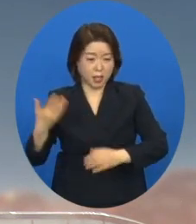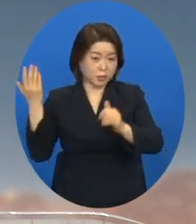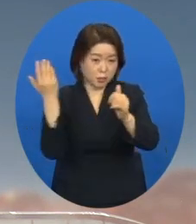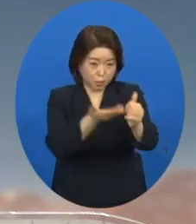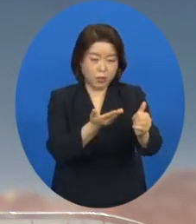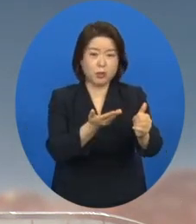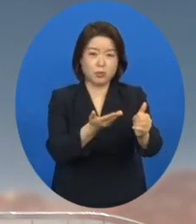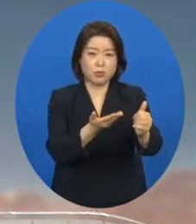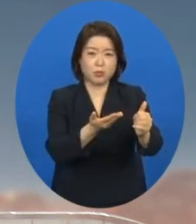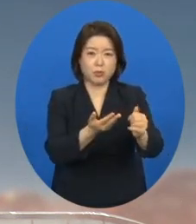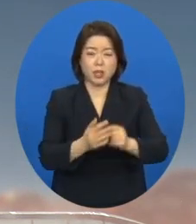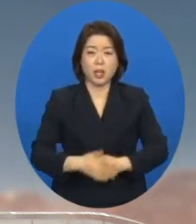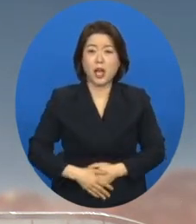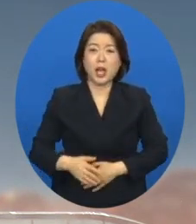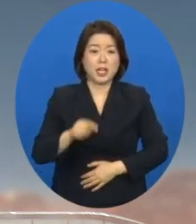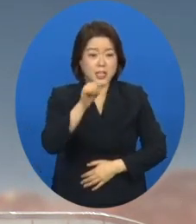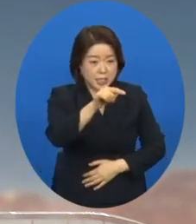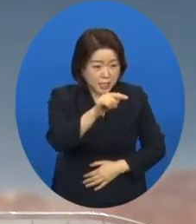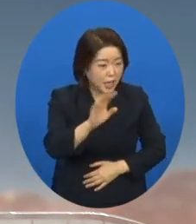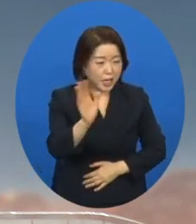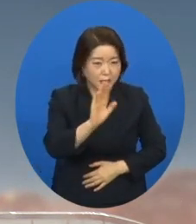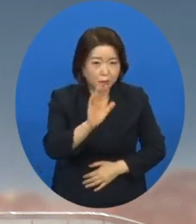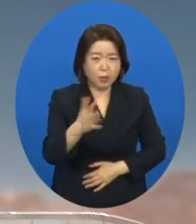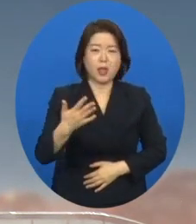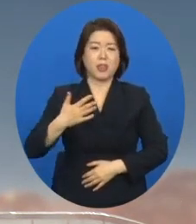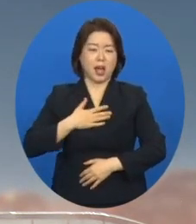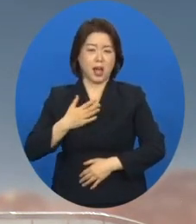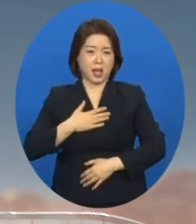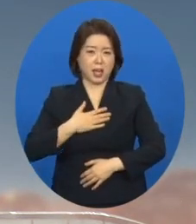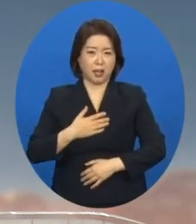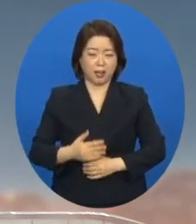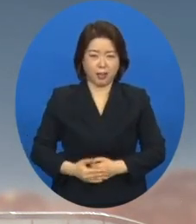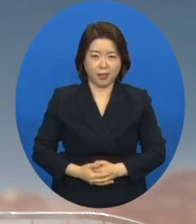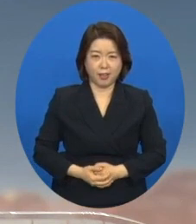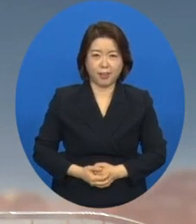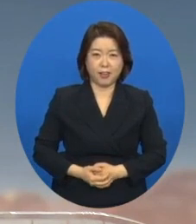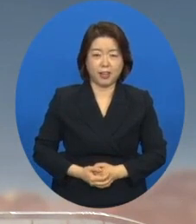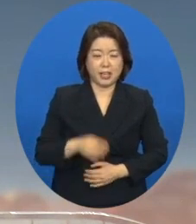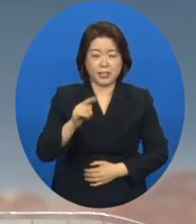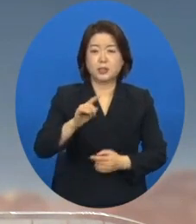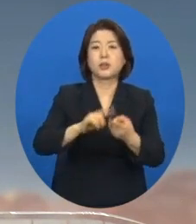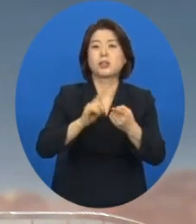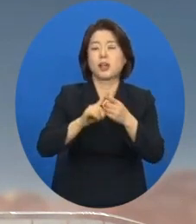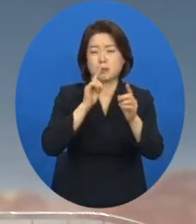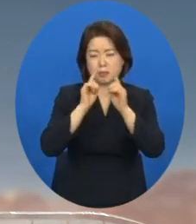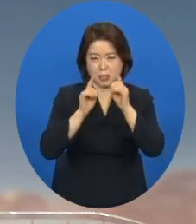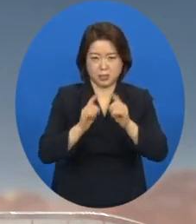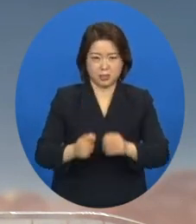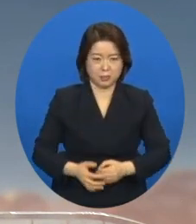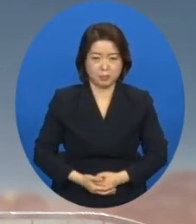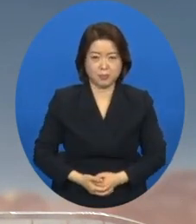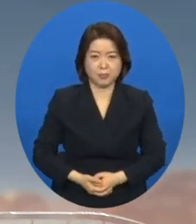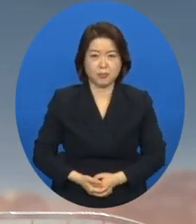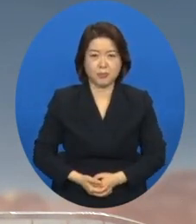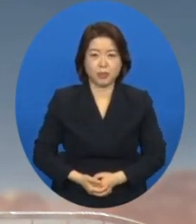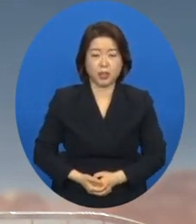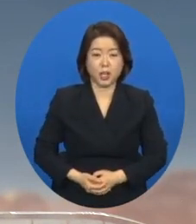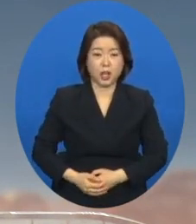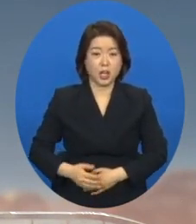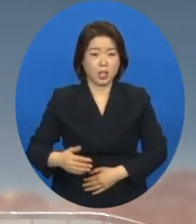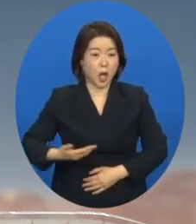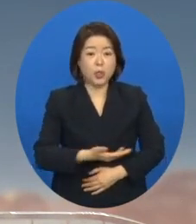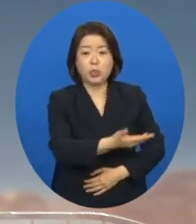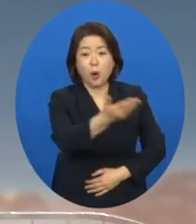주는 거야. 주어는 너가 아니고 나야. 그걸 말씀하셨어요. 또한 너희에게